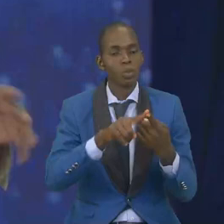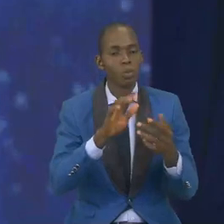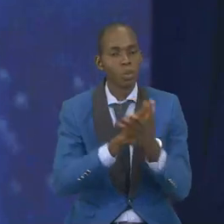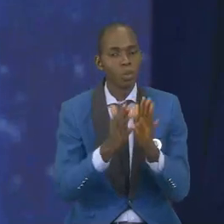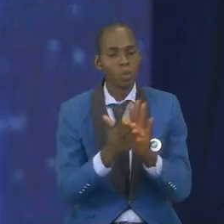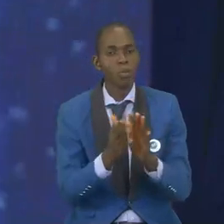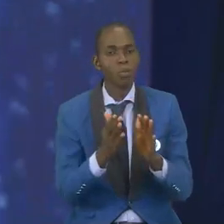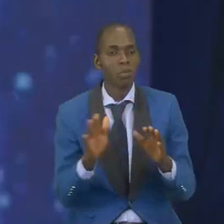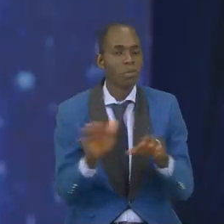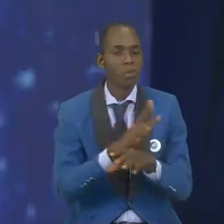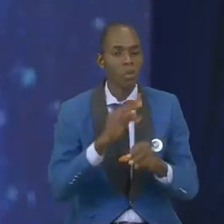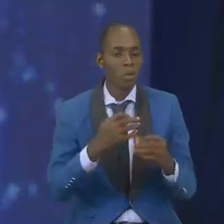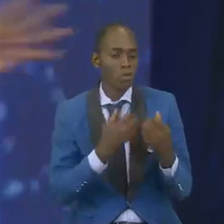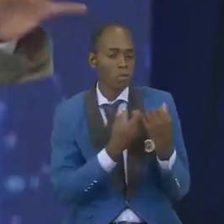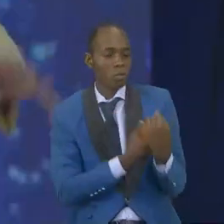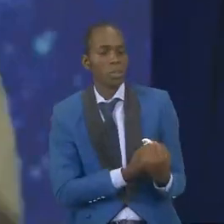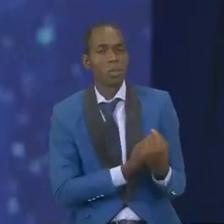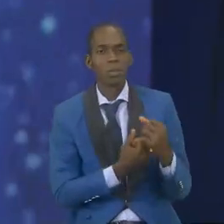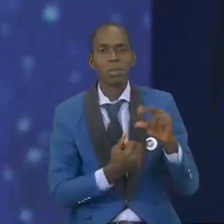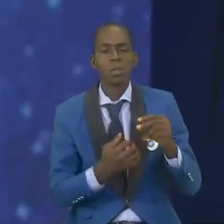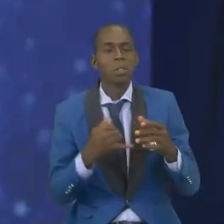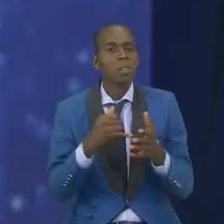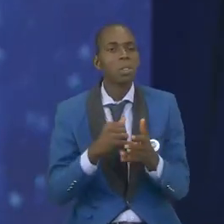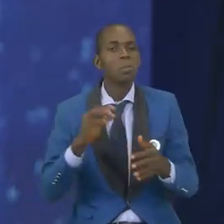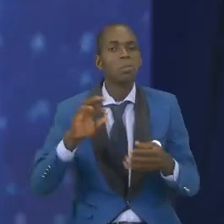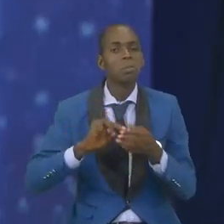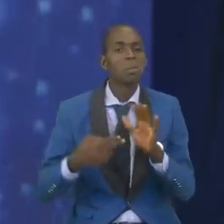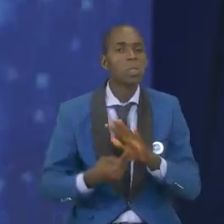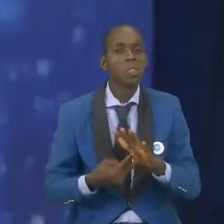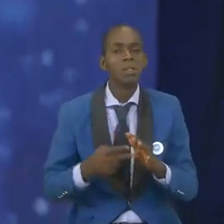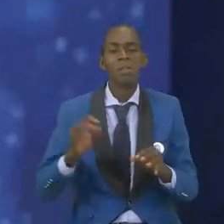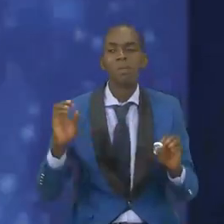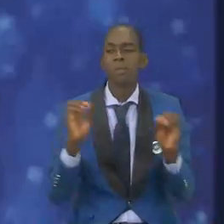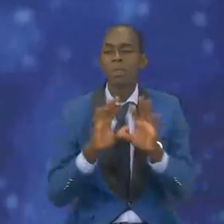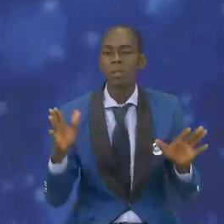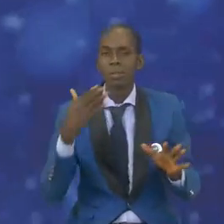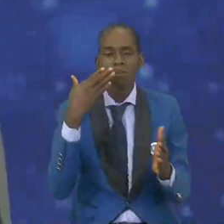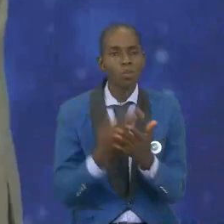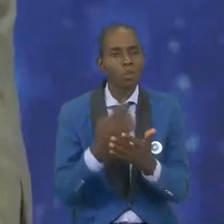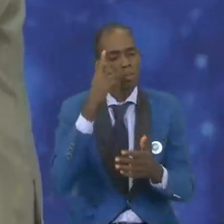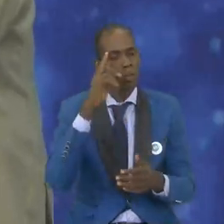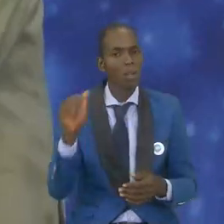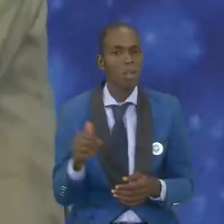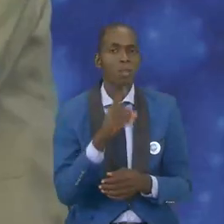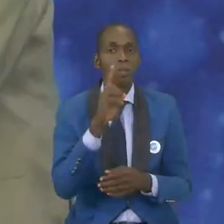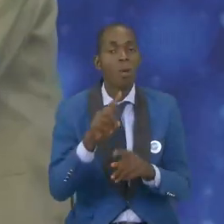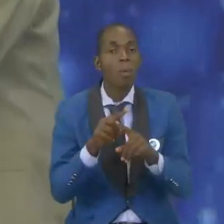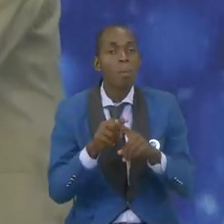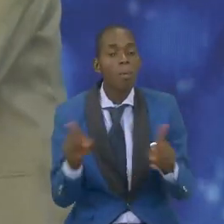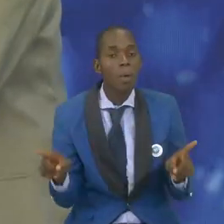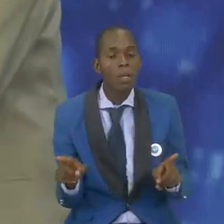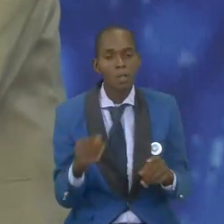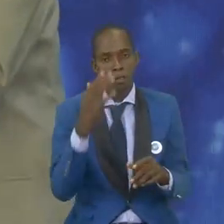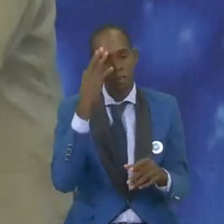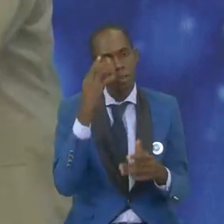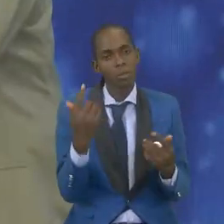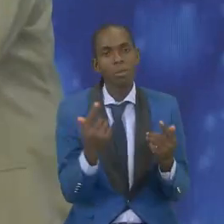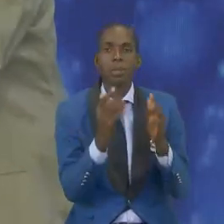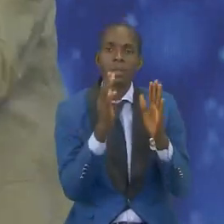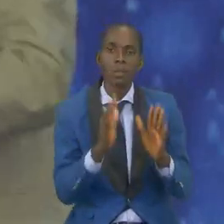homme, ça ne t'amène pas à avoir le courage et la conviction. Ça ne fait rien du tout de bon à qui que ce